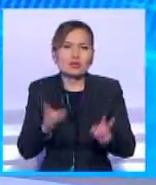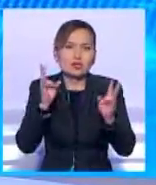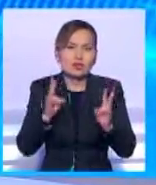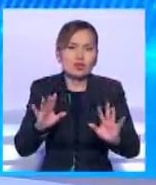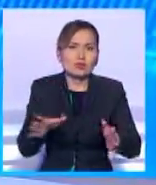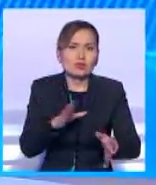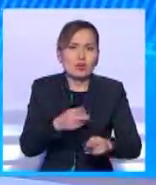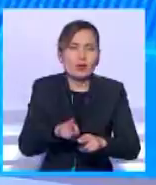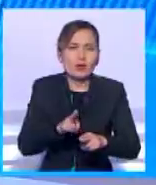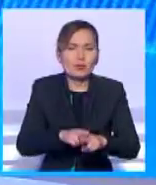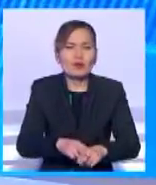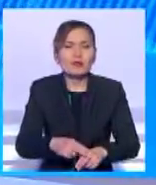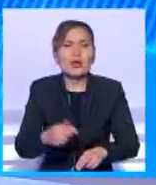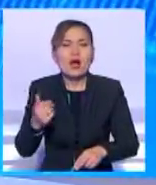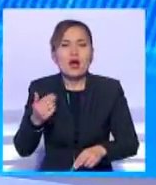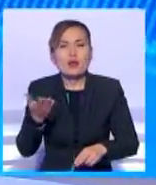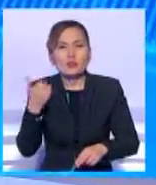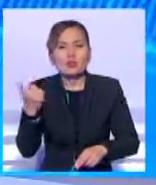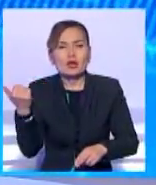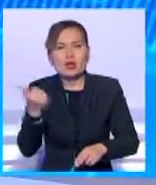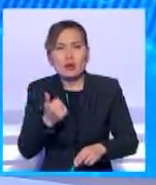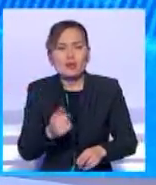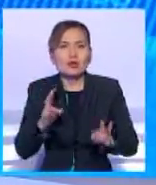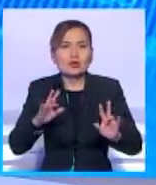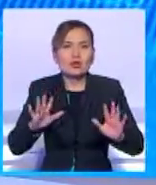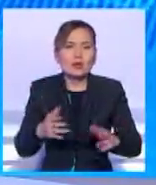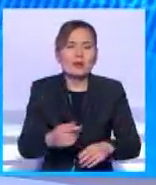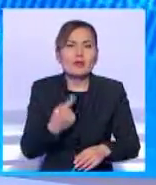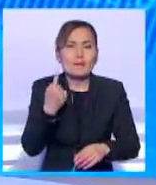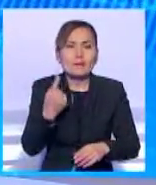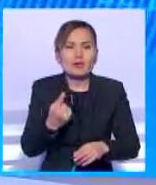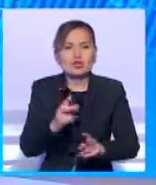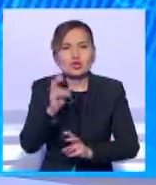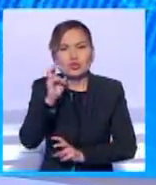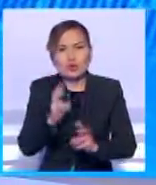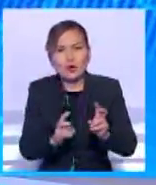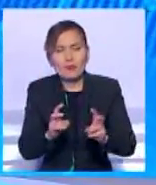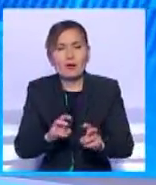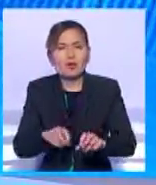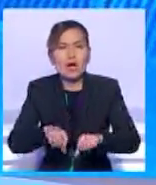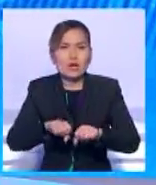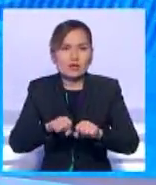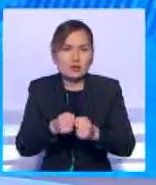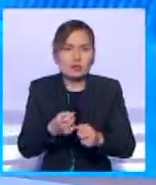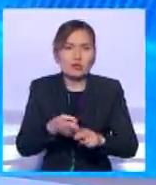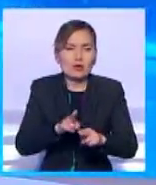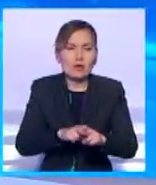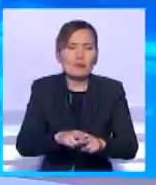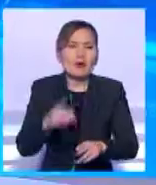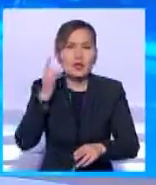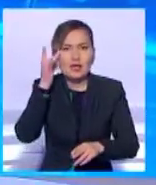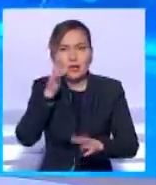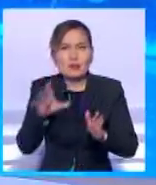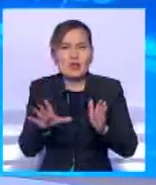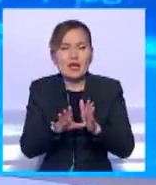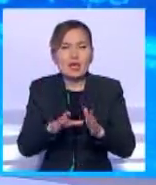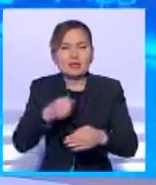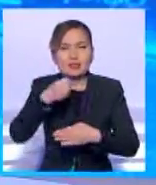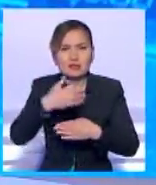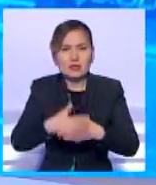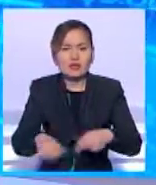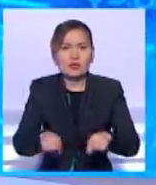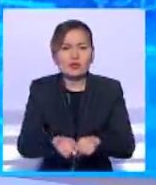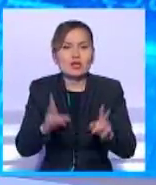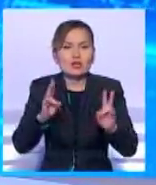отыр. Өткен жексенбіде де төтенше жағдай қалыптасып бірінші блок өшірілді. Айта кетейік, бұл Румыниядағы атом электр станциясы.